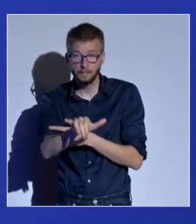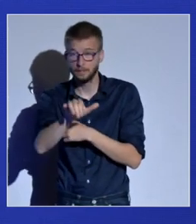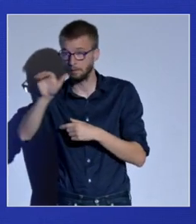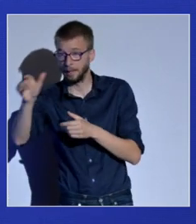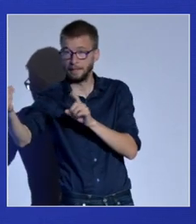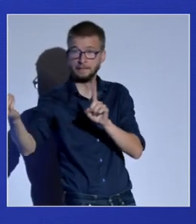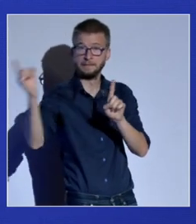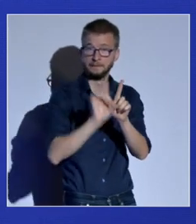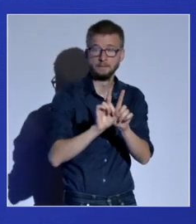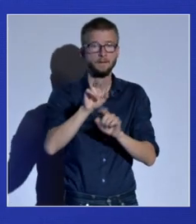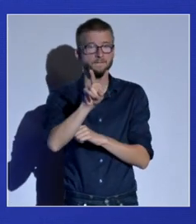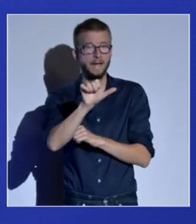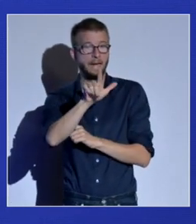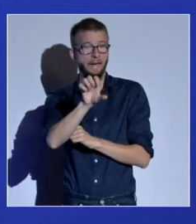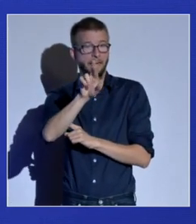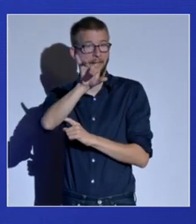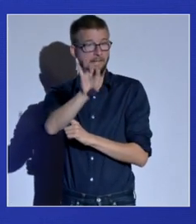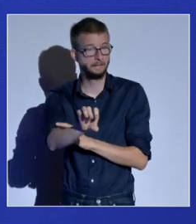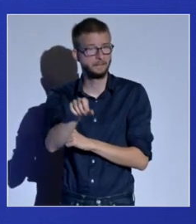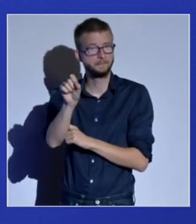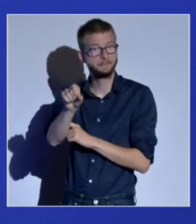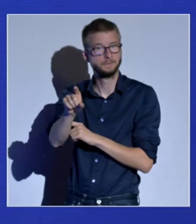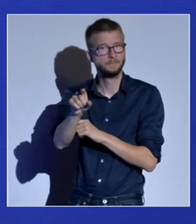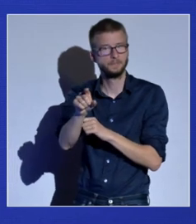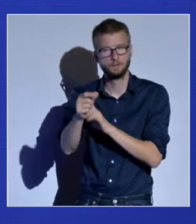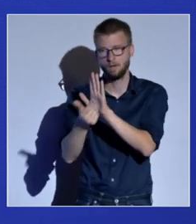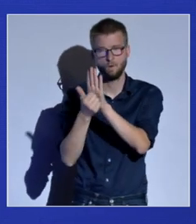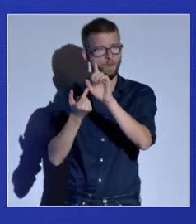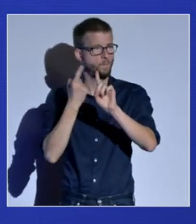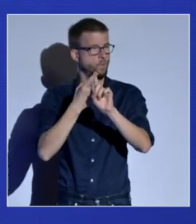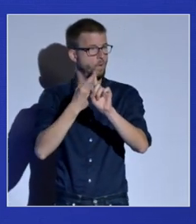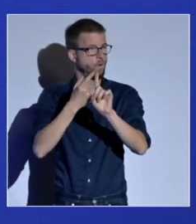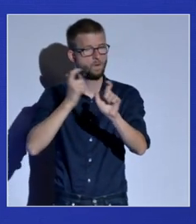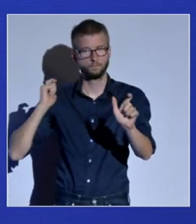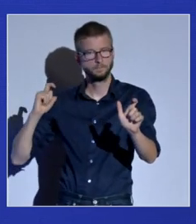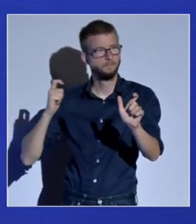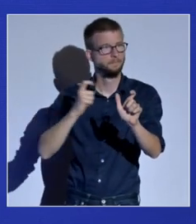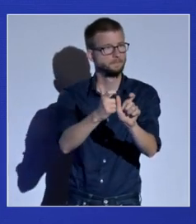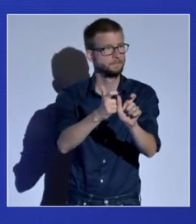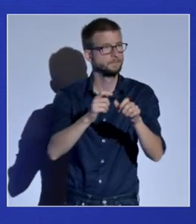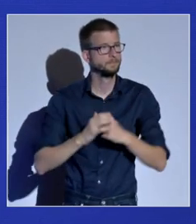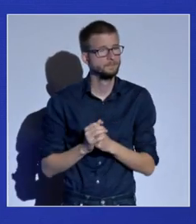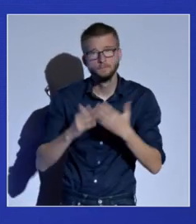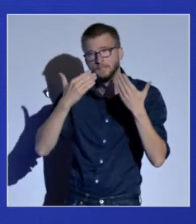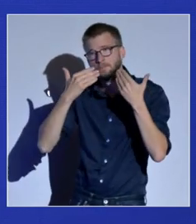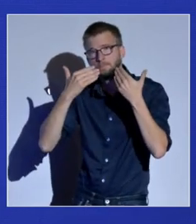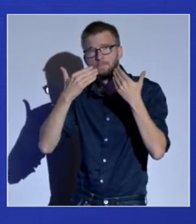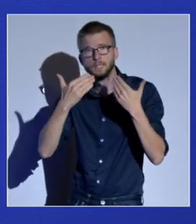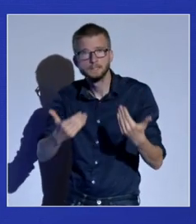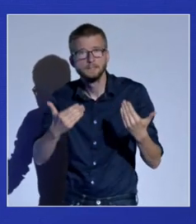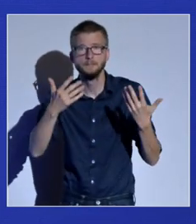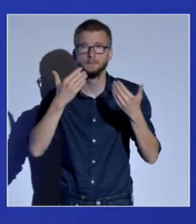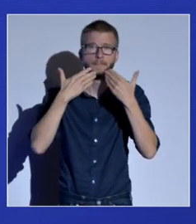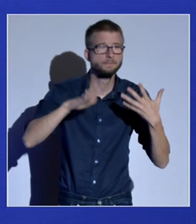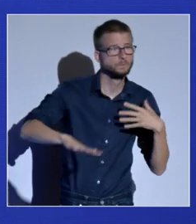aussi a joué un rôle dans notre histoire depuis longtemps. Merci donc à